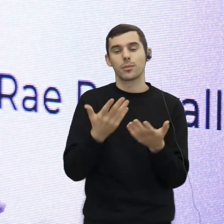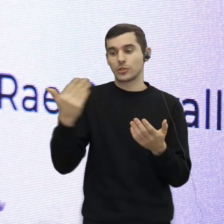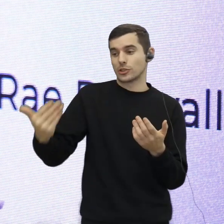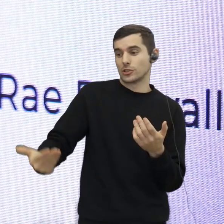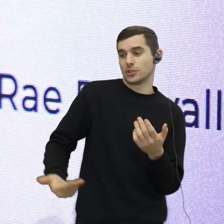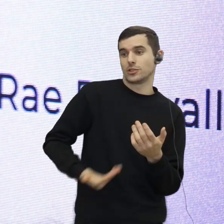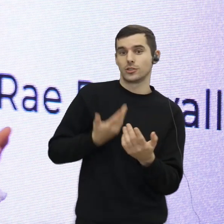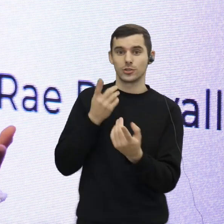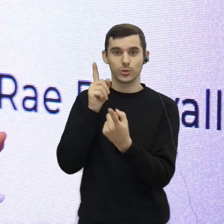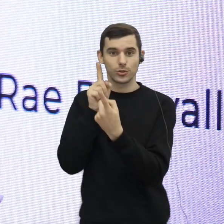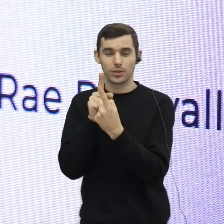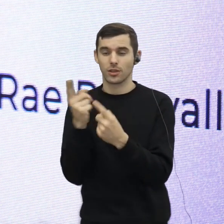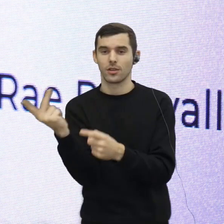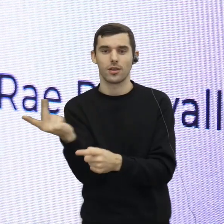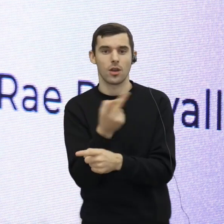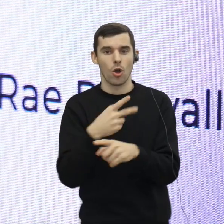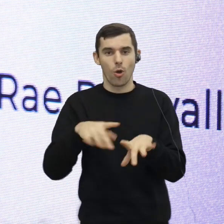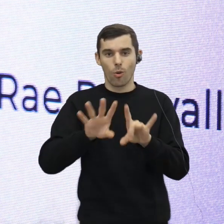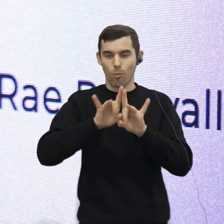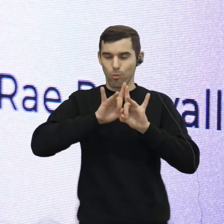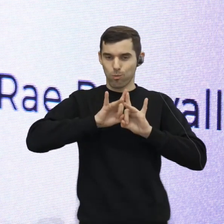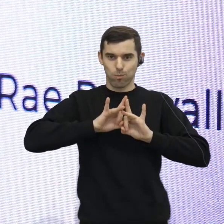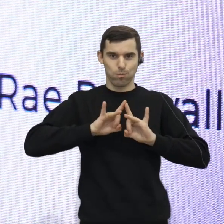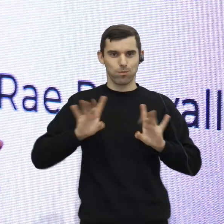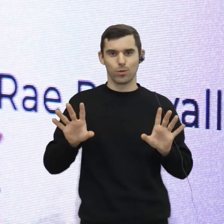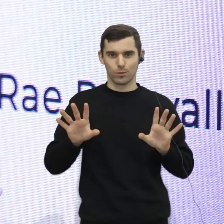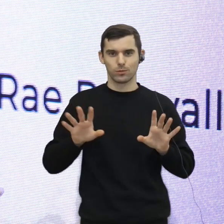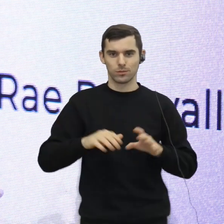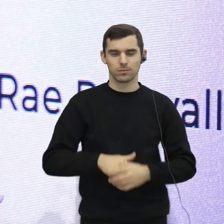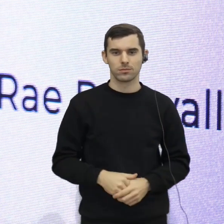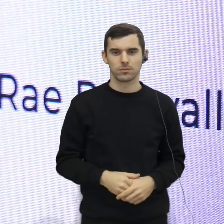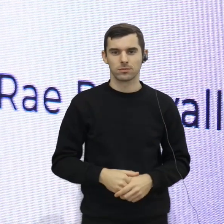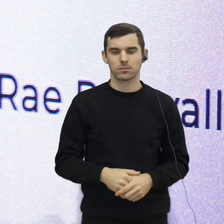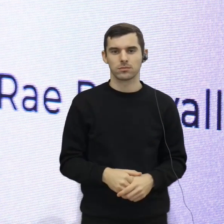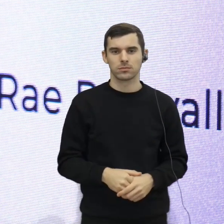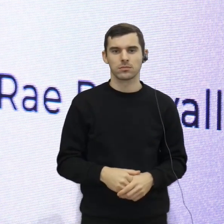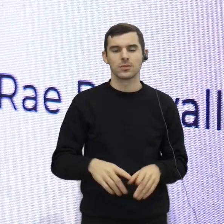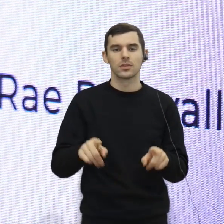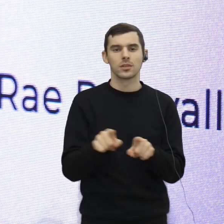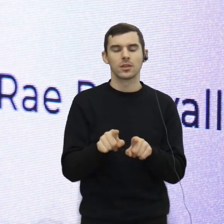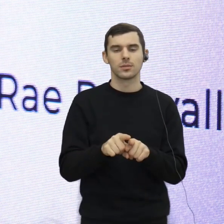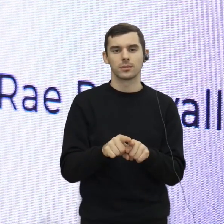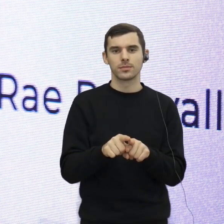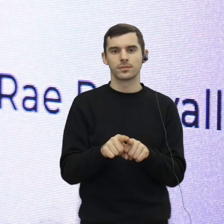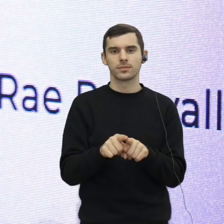galėtų tau bet ką sakyti, bet gyvai sutikęs, taip žmogus dažniausiai nešneka. Tai man atrodo labai svarbu irgi